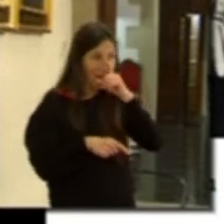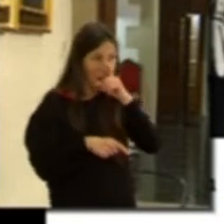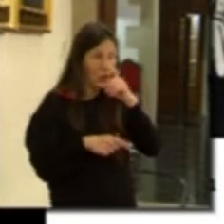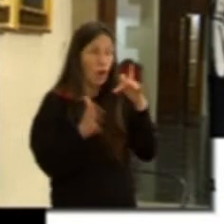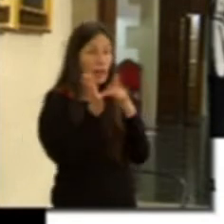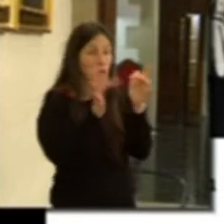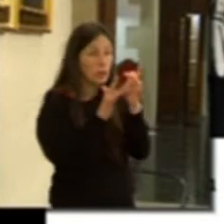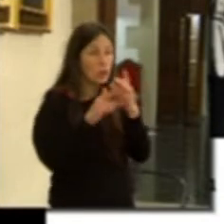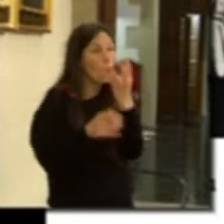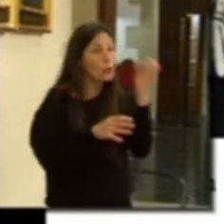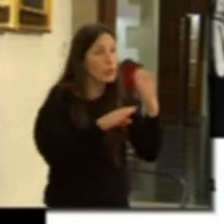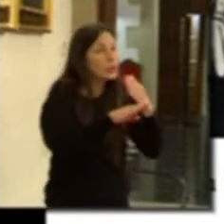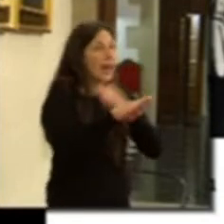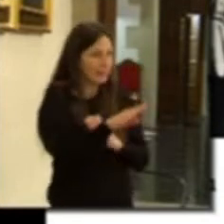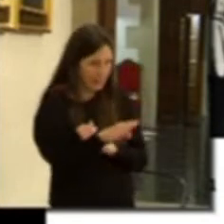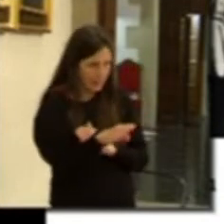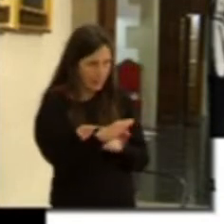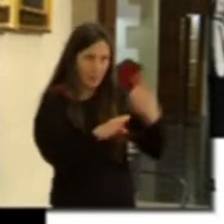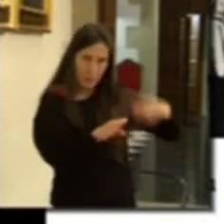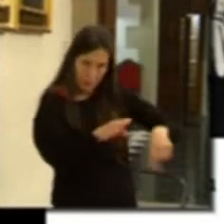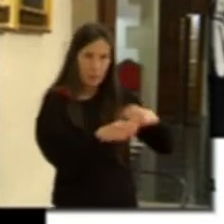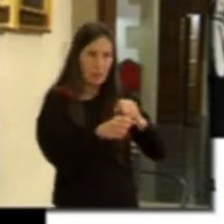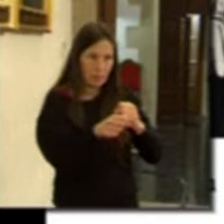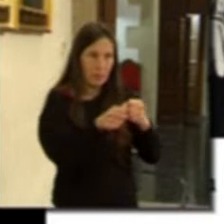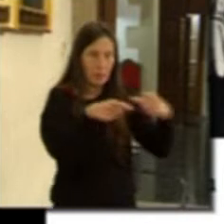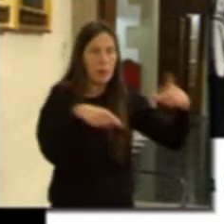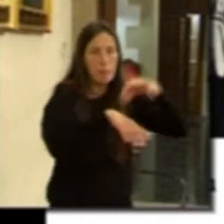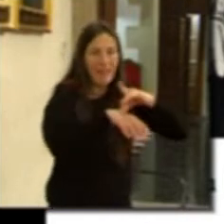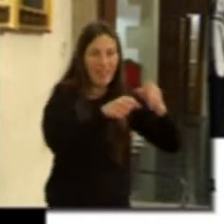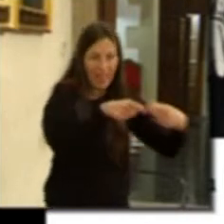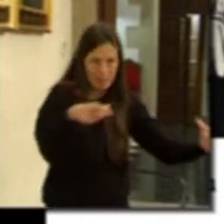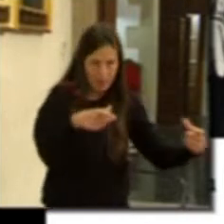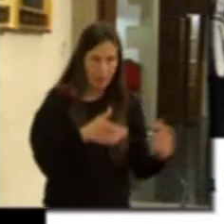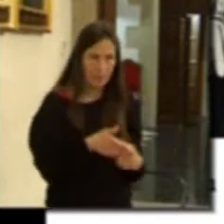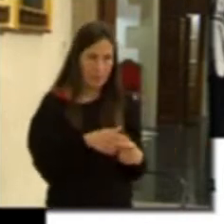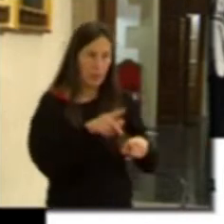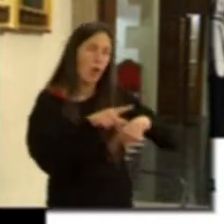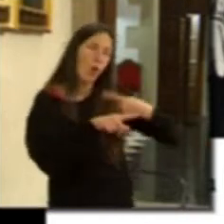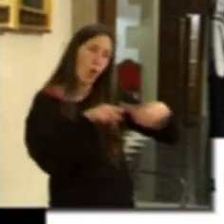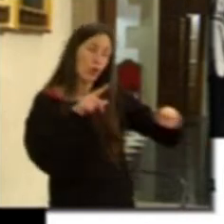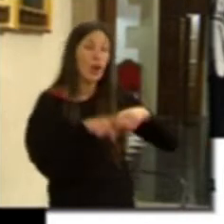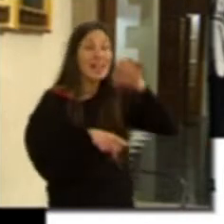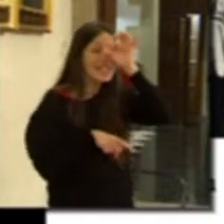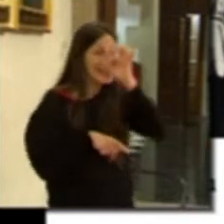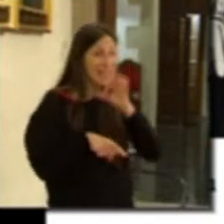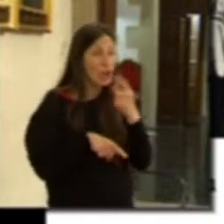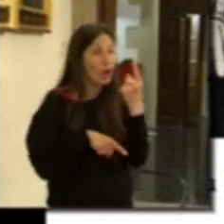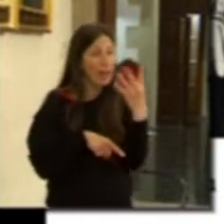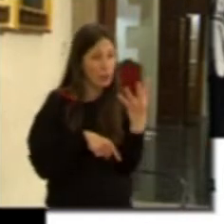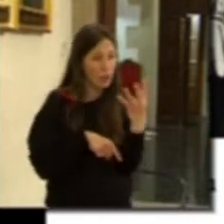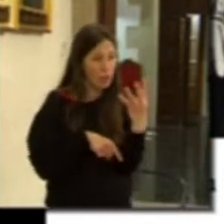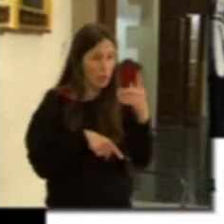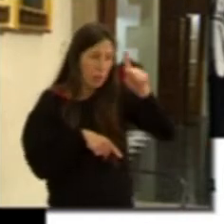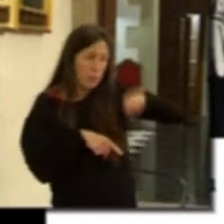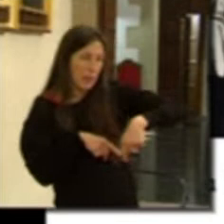tan endarrere jo, he anat una mica més a la vora, al segle XIV. La gran pesta negra, que és potser un dels